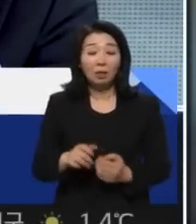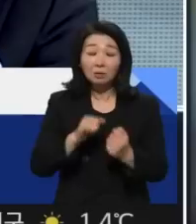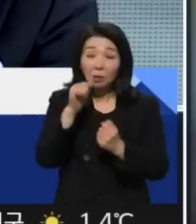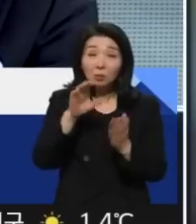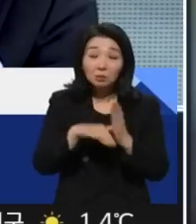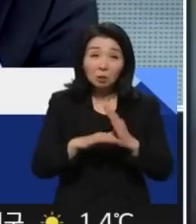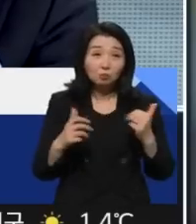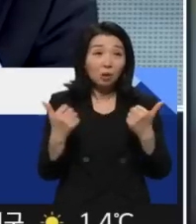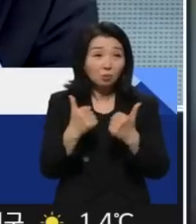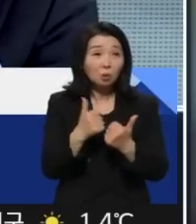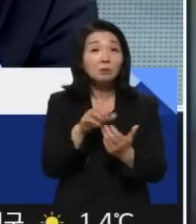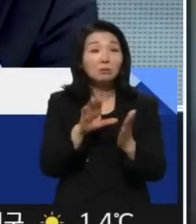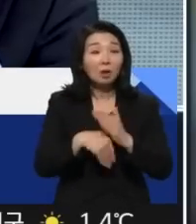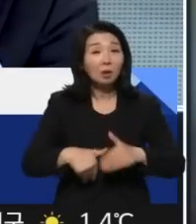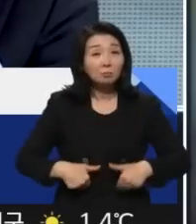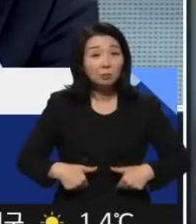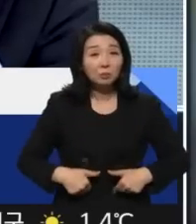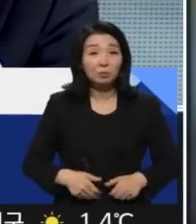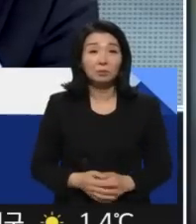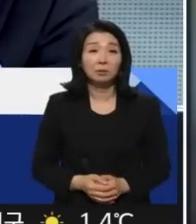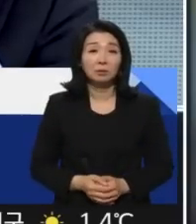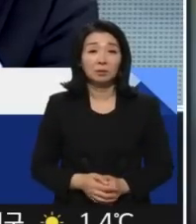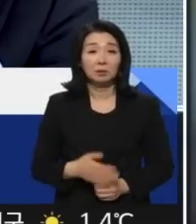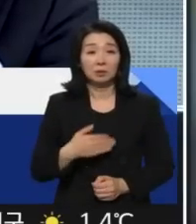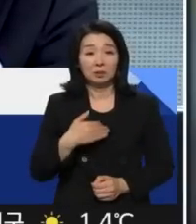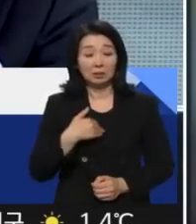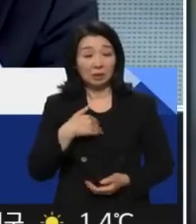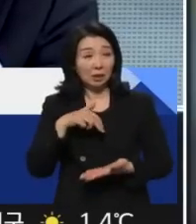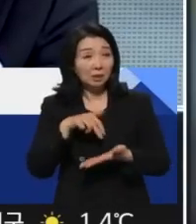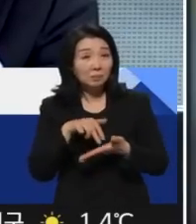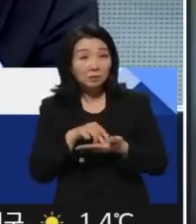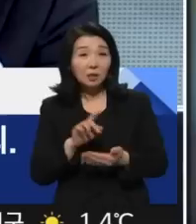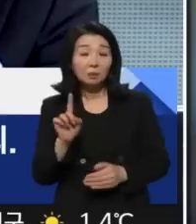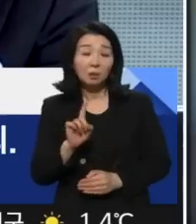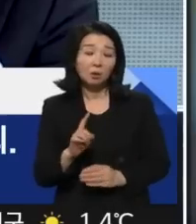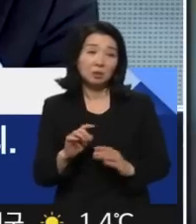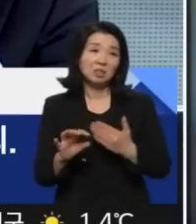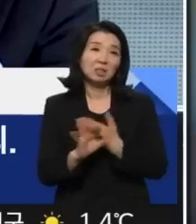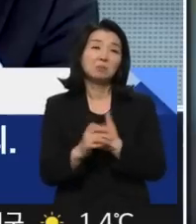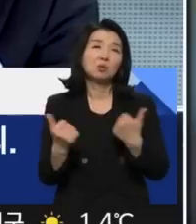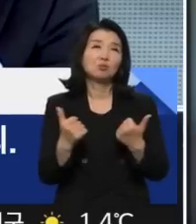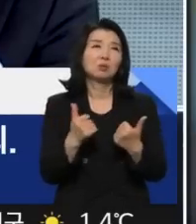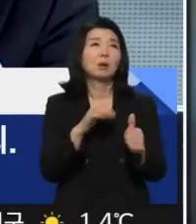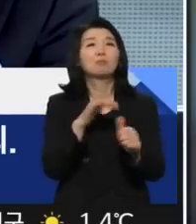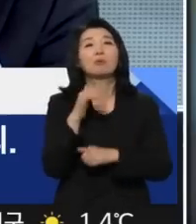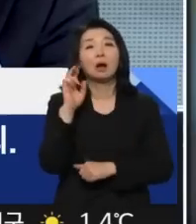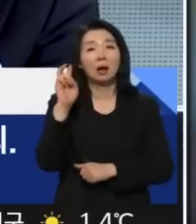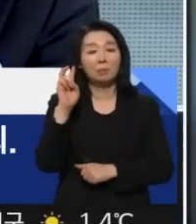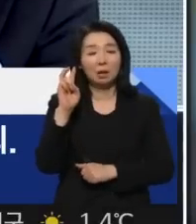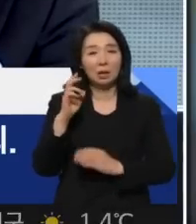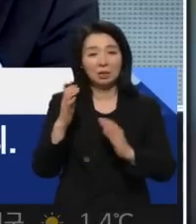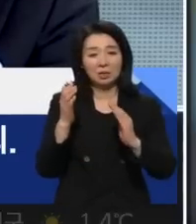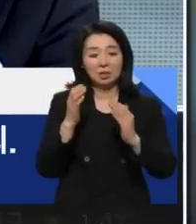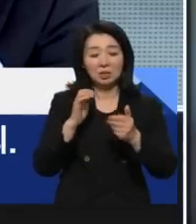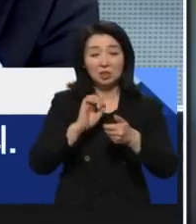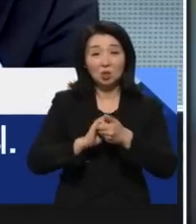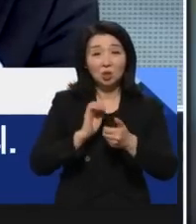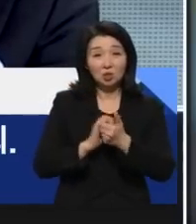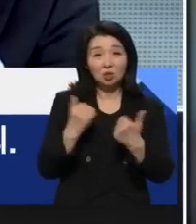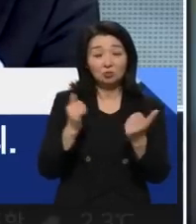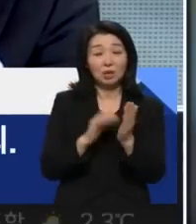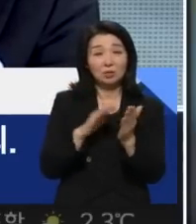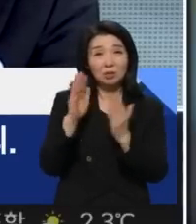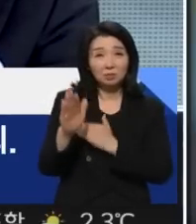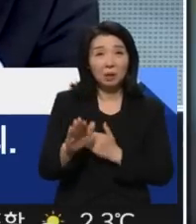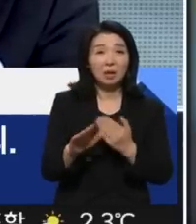그렇죠. 되잖아요. 네. 그래서 저는 짐작컨대 네. 임시국회를 또 소집할 거다. 정기국회 끝나면 네.